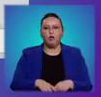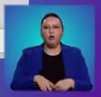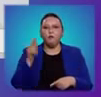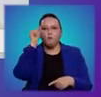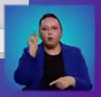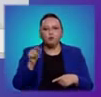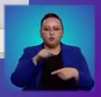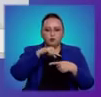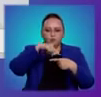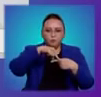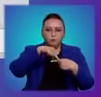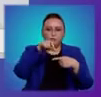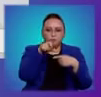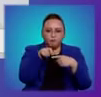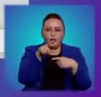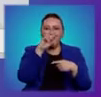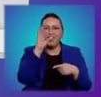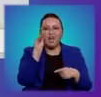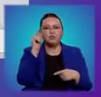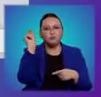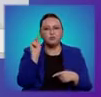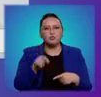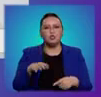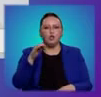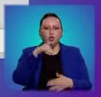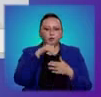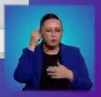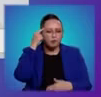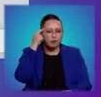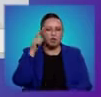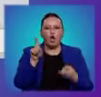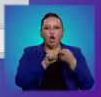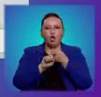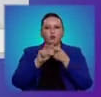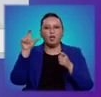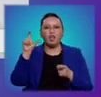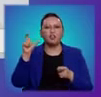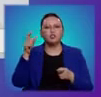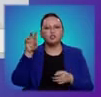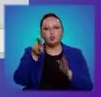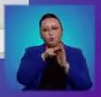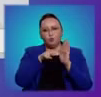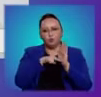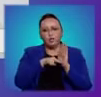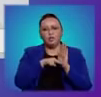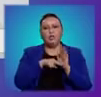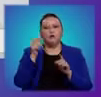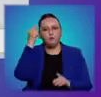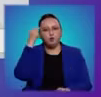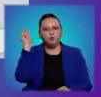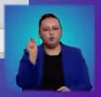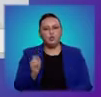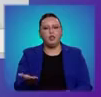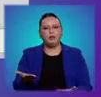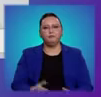бүтээврүүдийг хэрхэн бичдгийг дотроо бодоод мөн холбогдлын дүрмийг бодож бичнэ. За жишээ